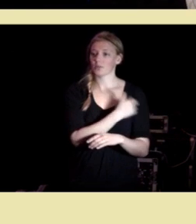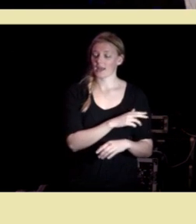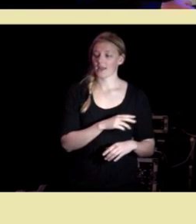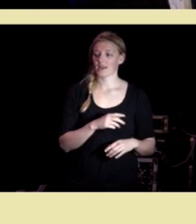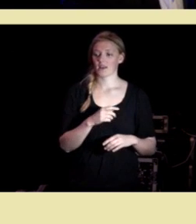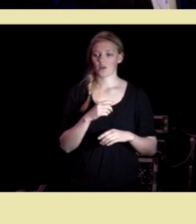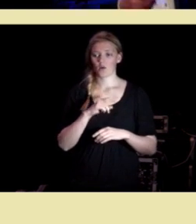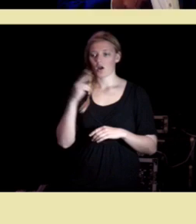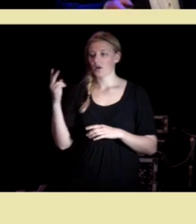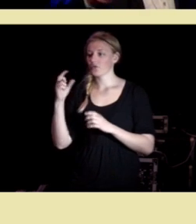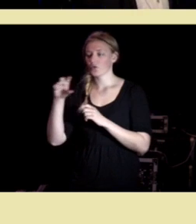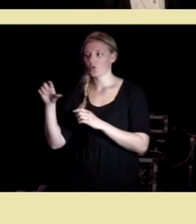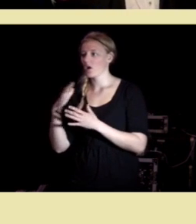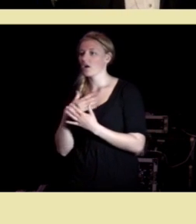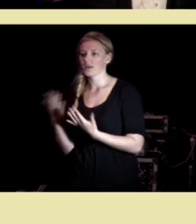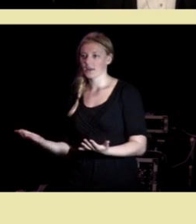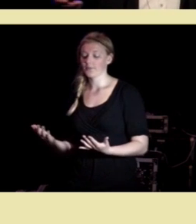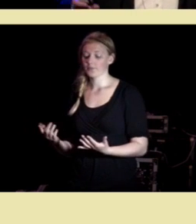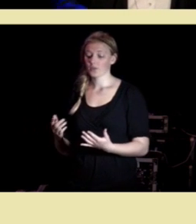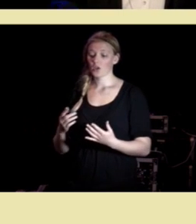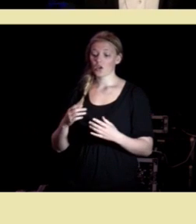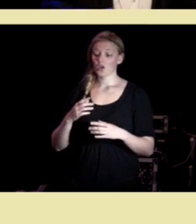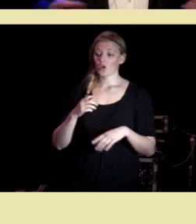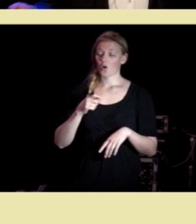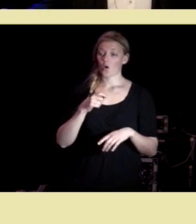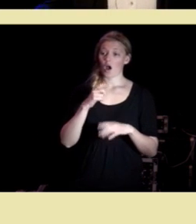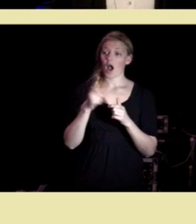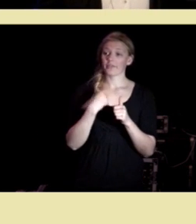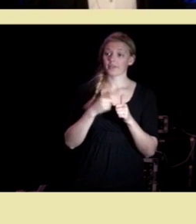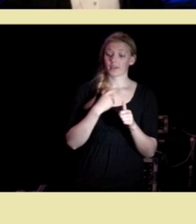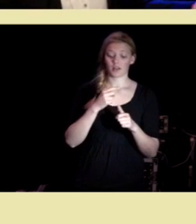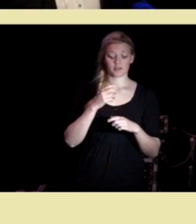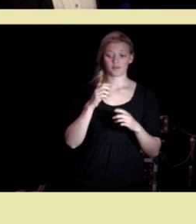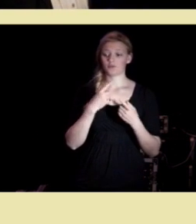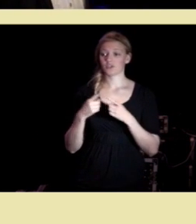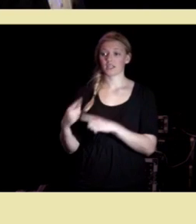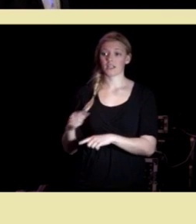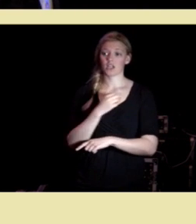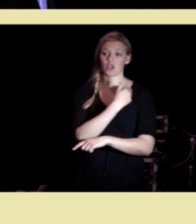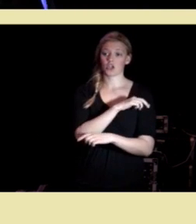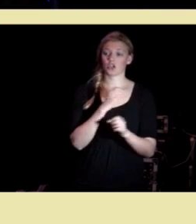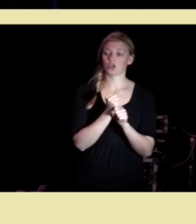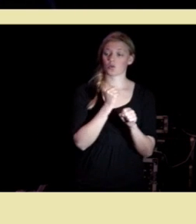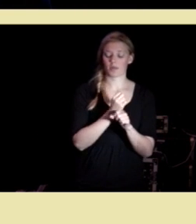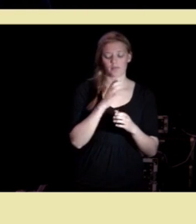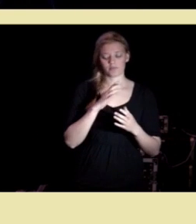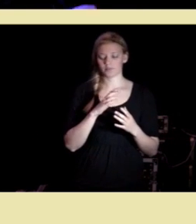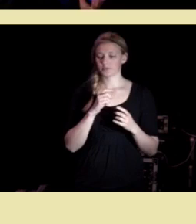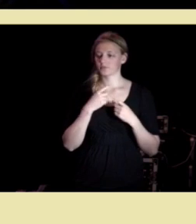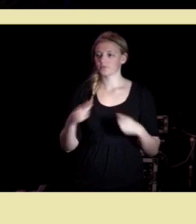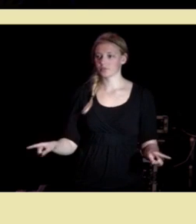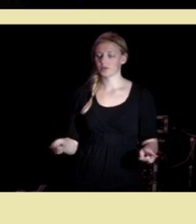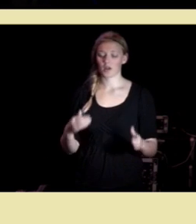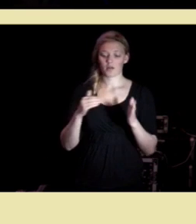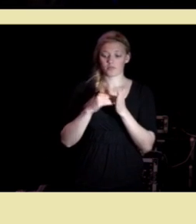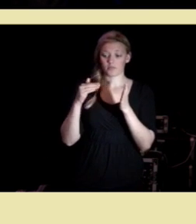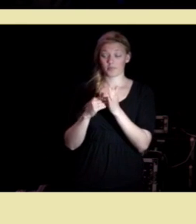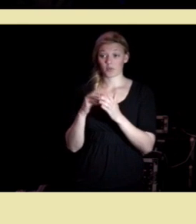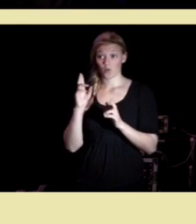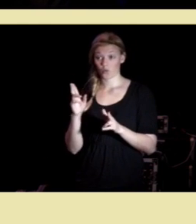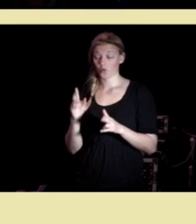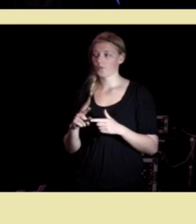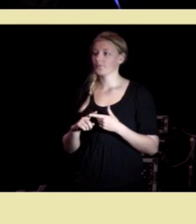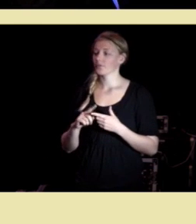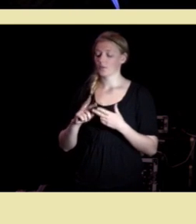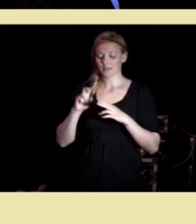det er utrolig dårlig korrelasjon mellom antall av de ulike yrkesgruppene til stede. Det kan man også gjøre noe med. En annen type flaskehals er at